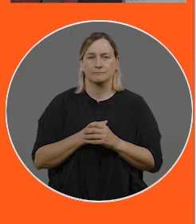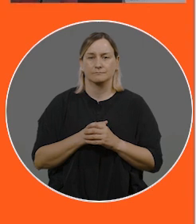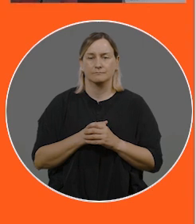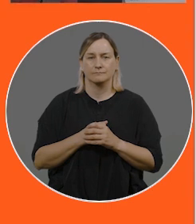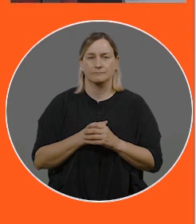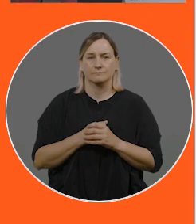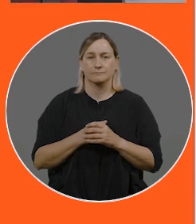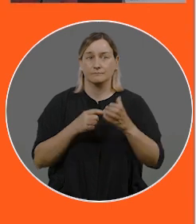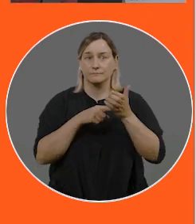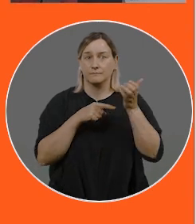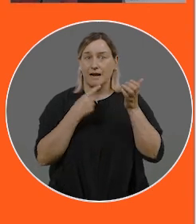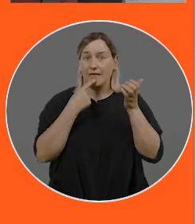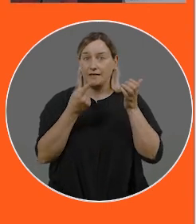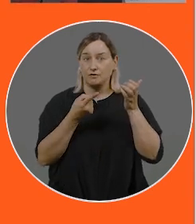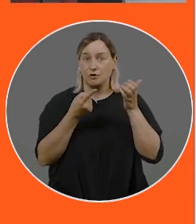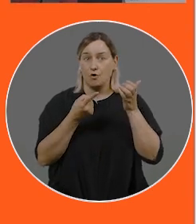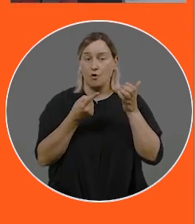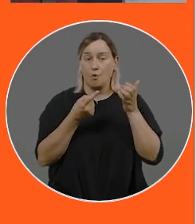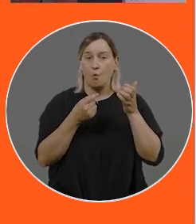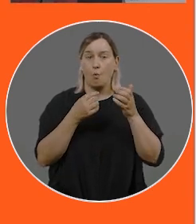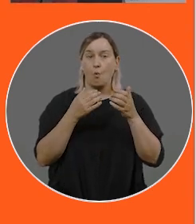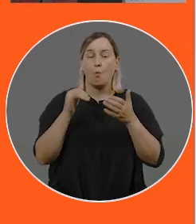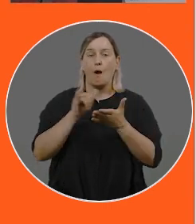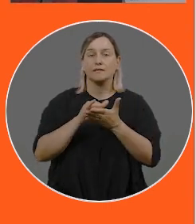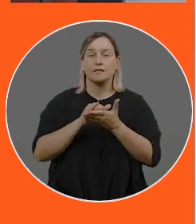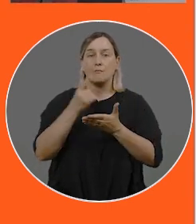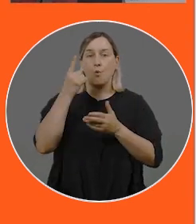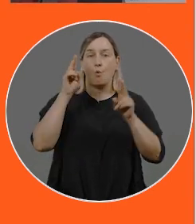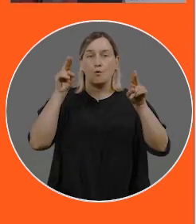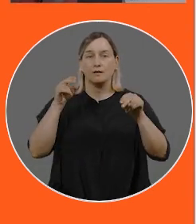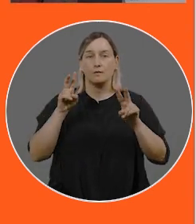Ha dit WhatsApp, un ítem nuevo.